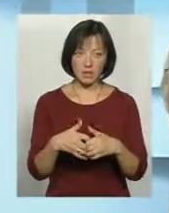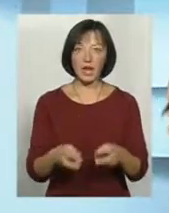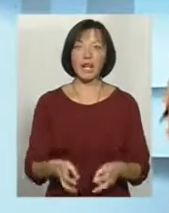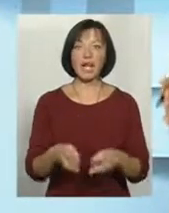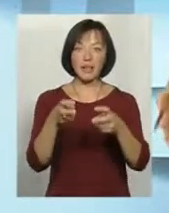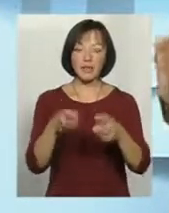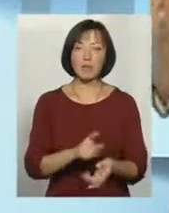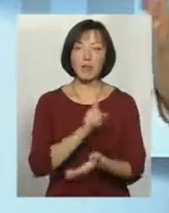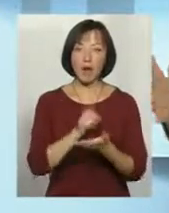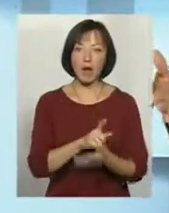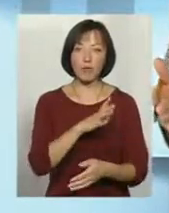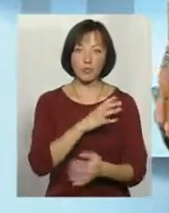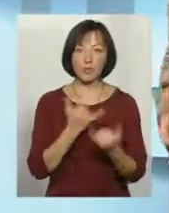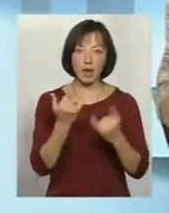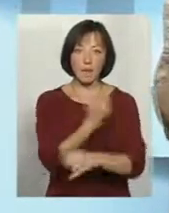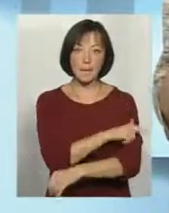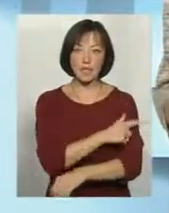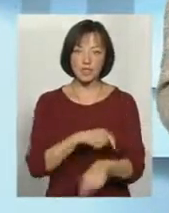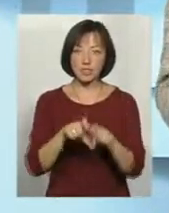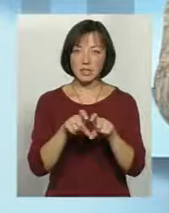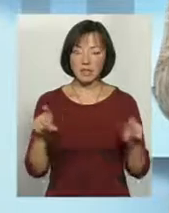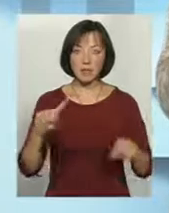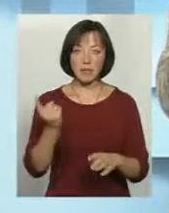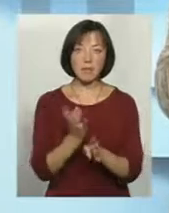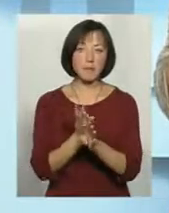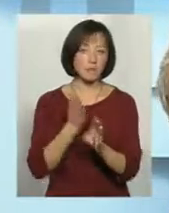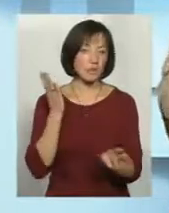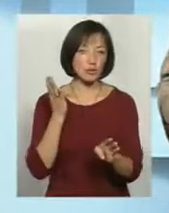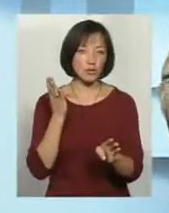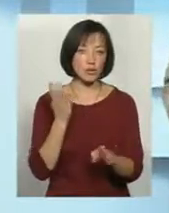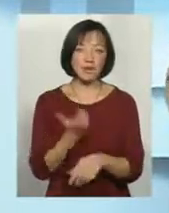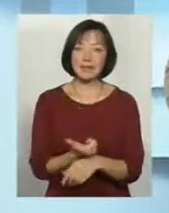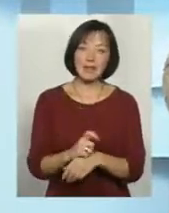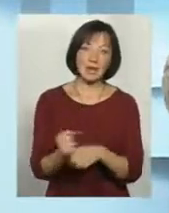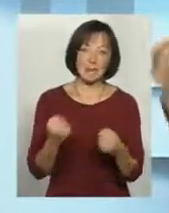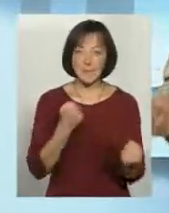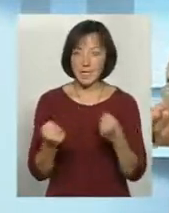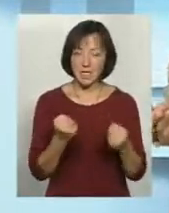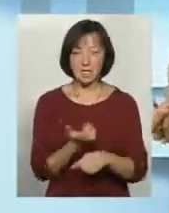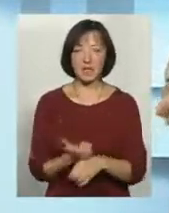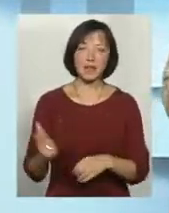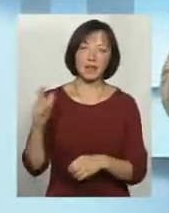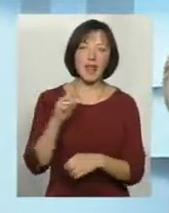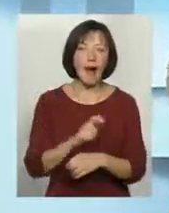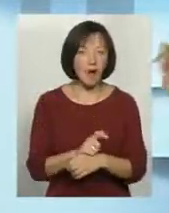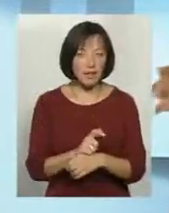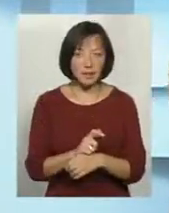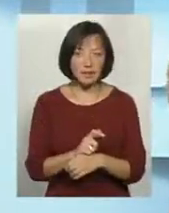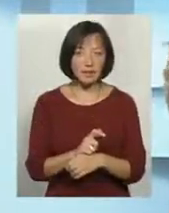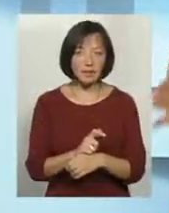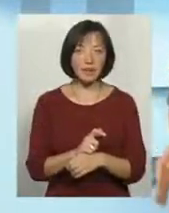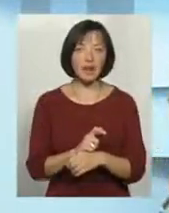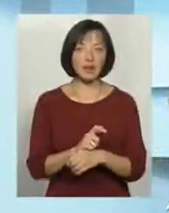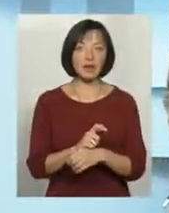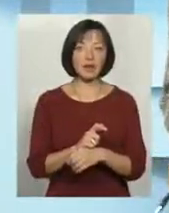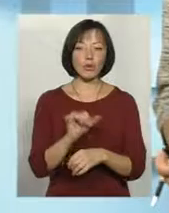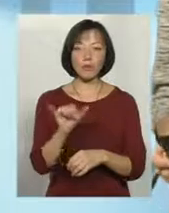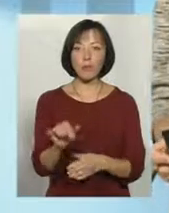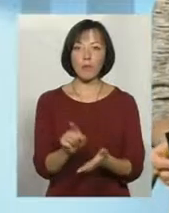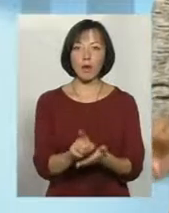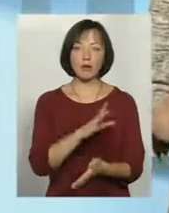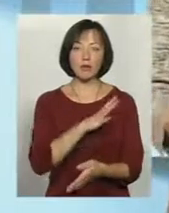ліфт має бути для медичного закладу насамперед надміцний, не знаю, в нього